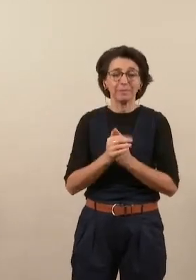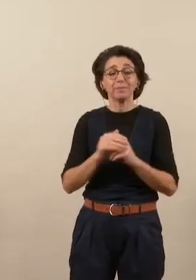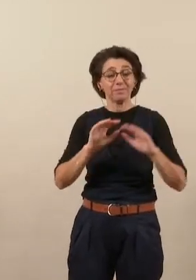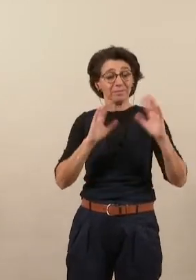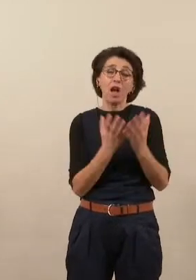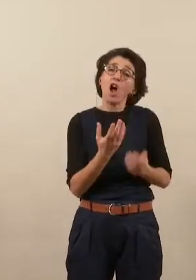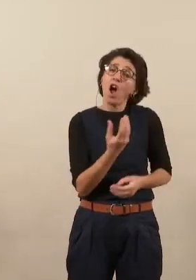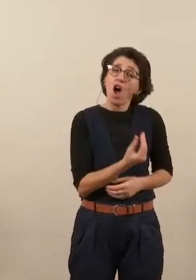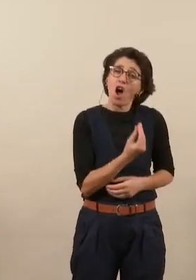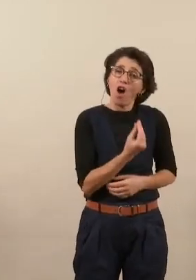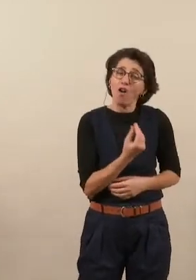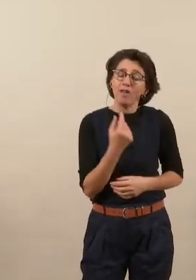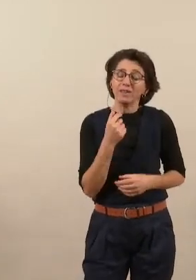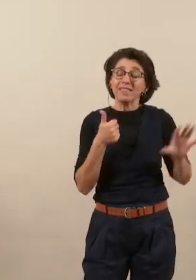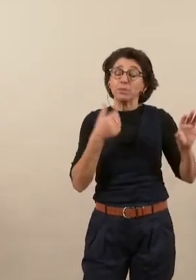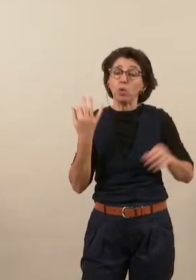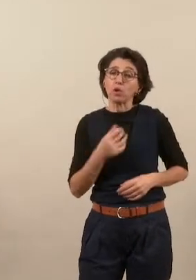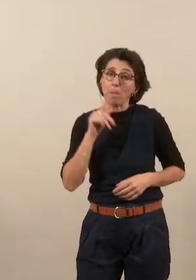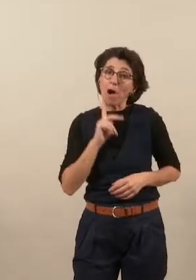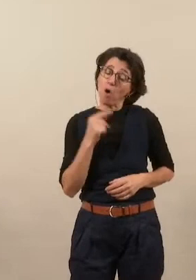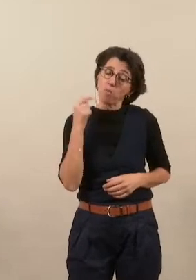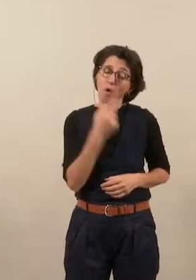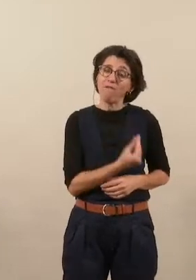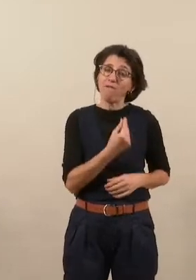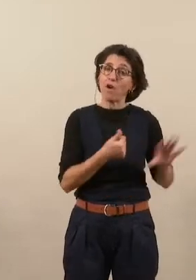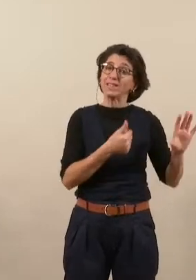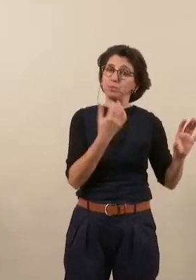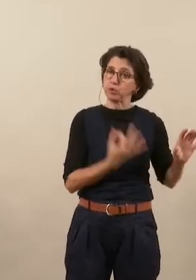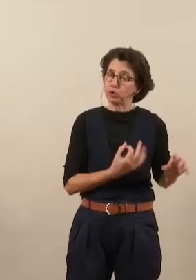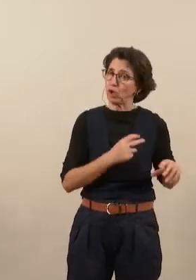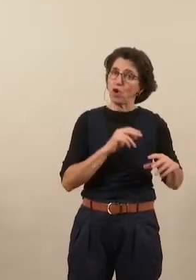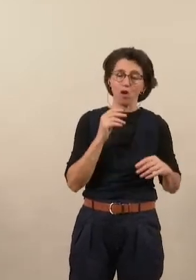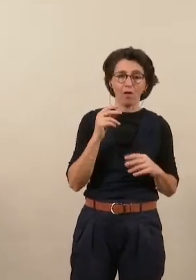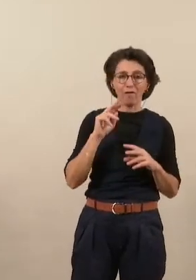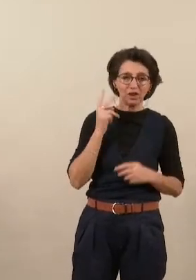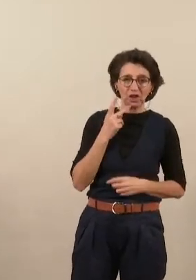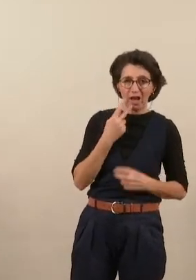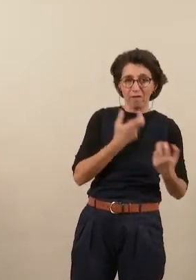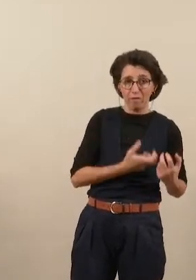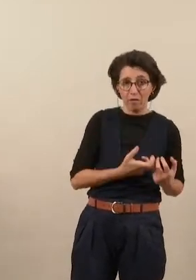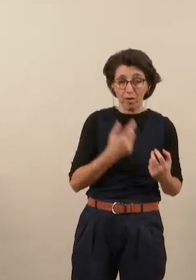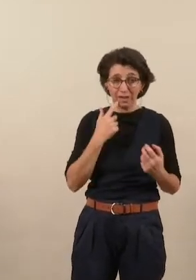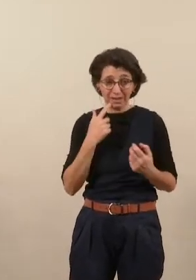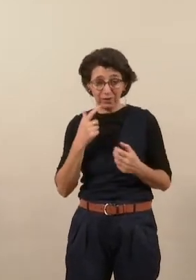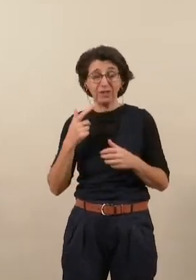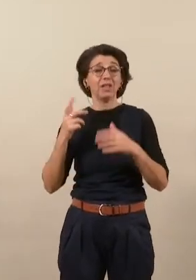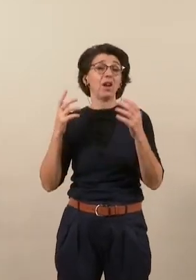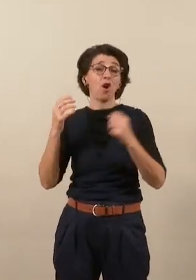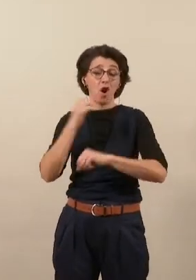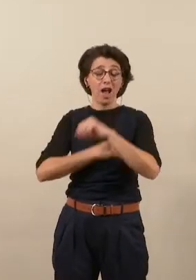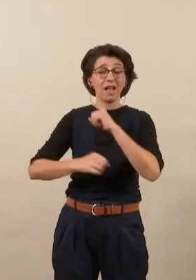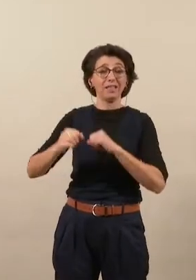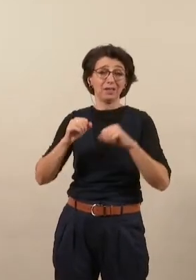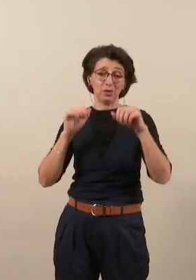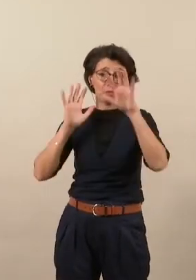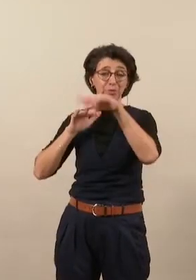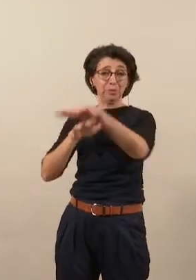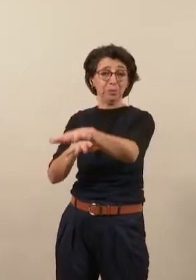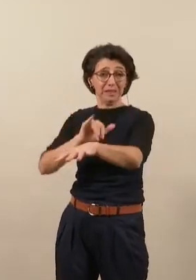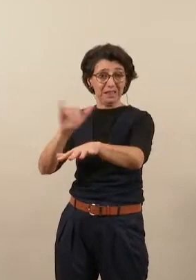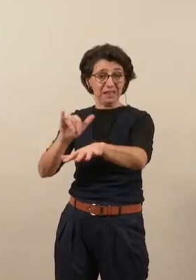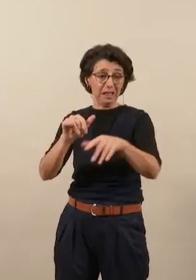enfants, on voit bien que cette manifestation ne concernait pas la majorité des Grenoblois, mais seulement ceux partageant votre